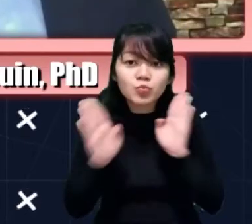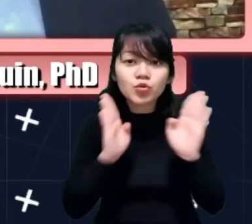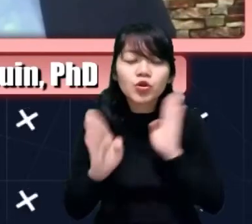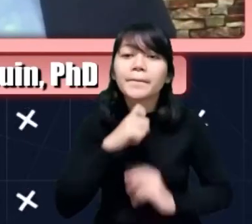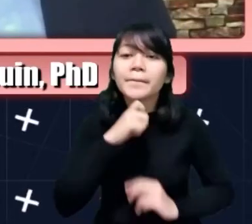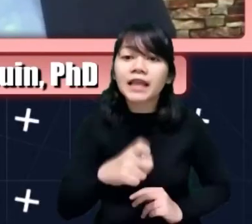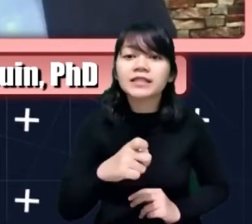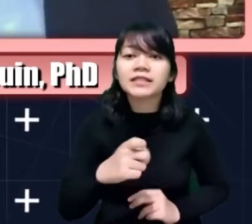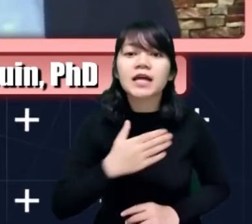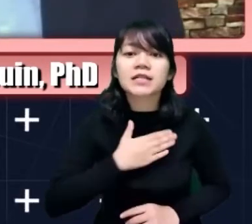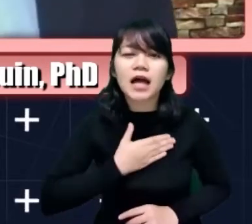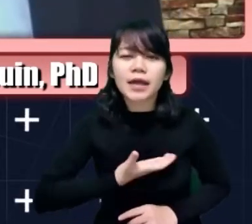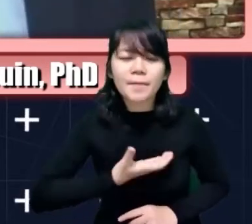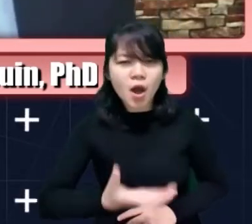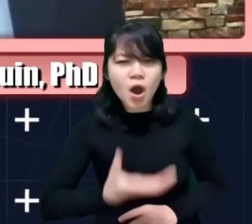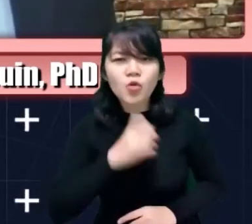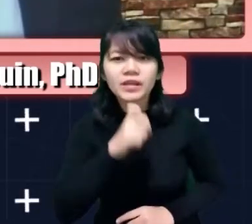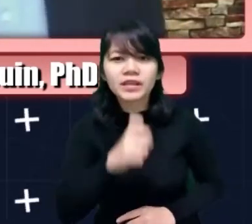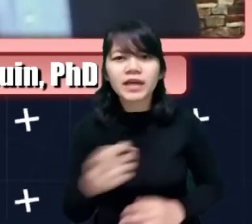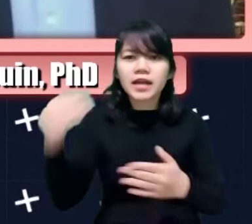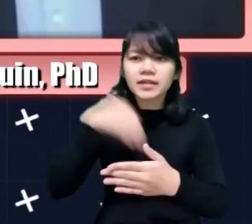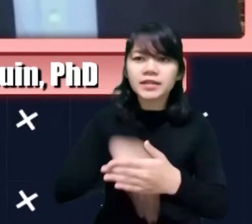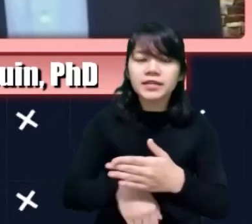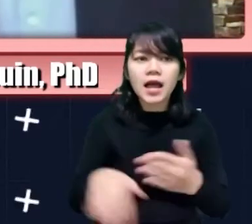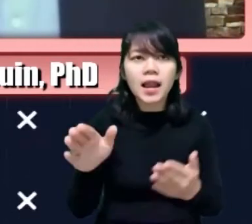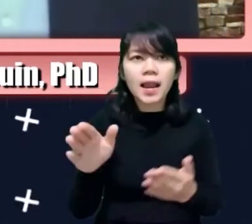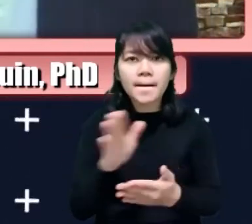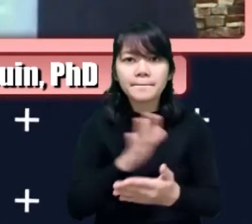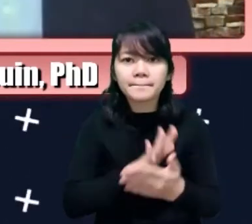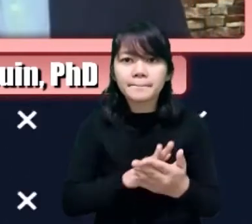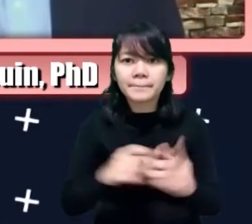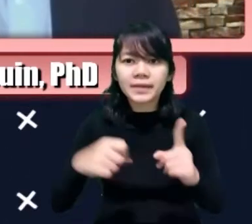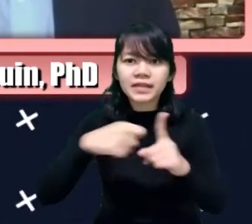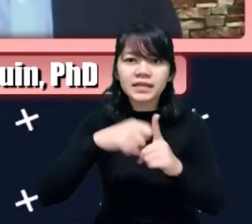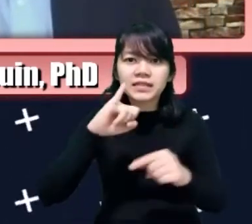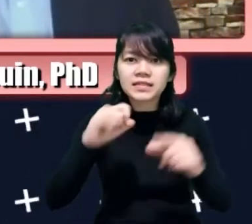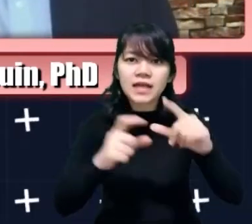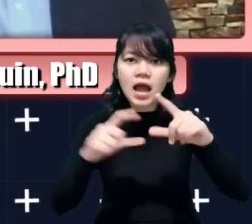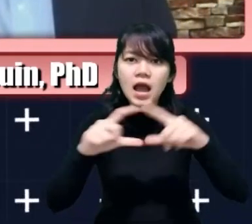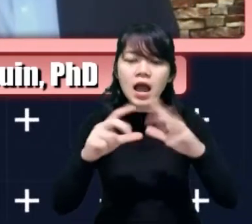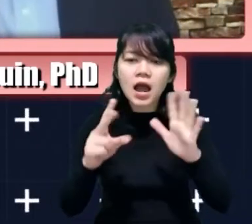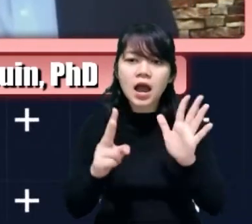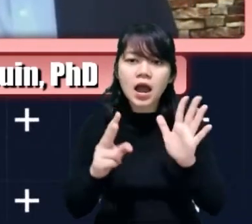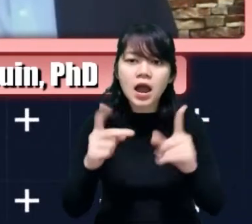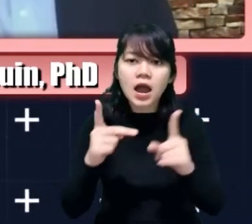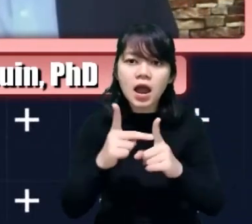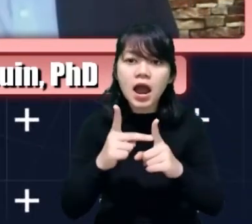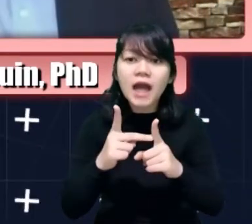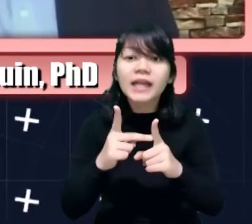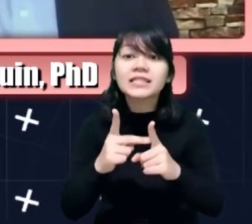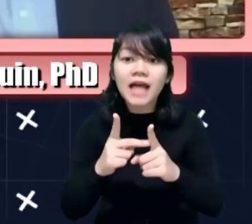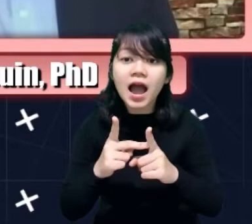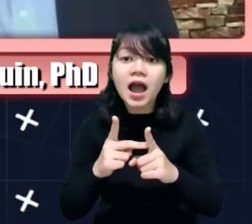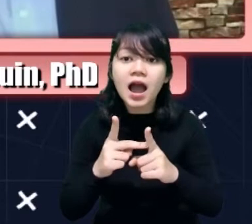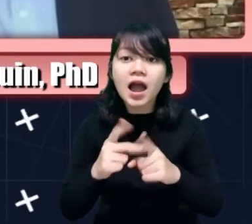dalam Kisah 15 ayat 20 dan 29 bahwa kita tidak boleh makan hewan atau binatang yang